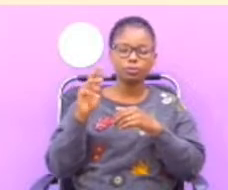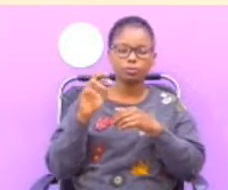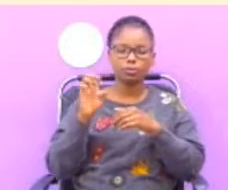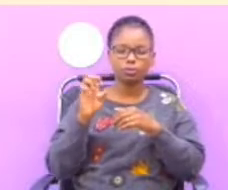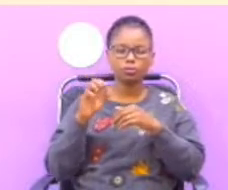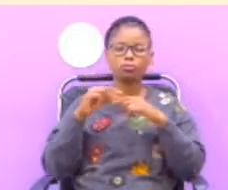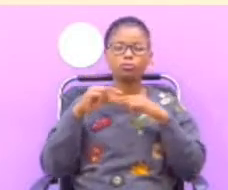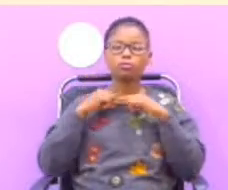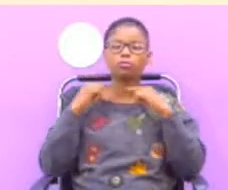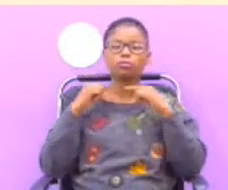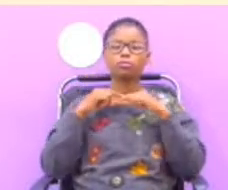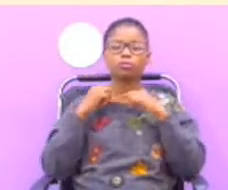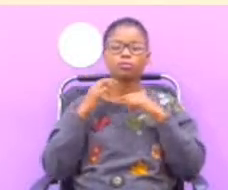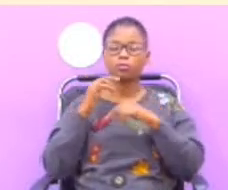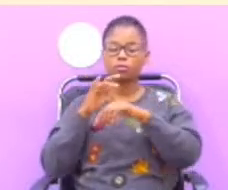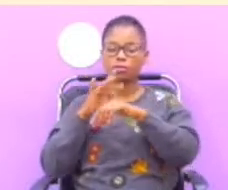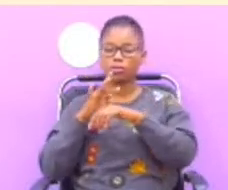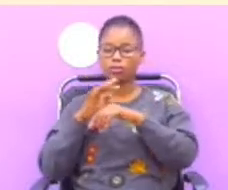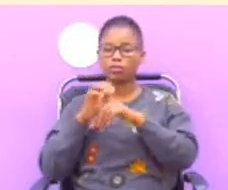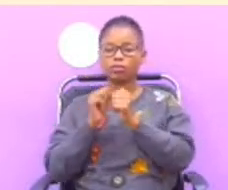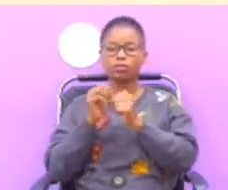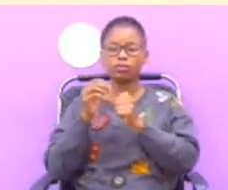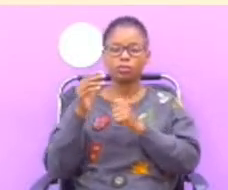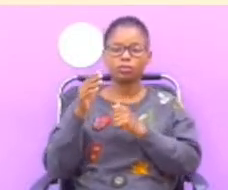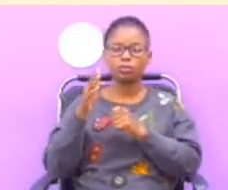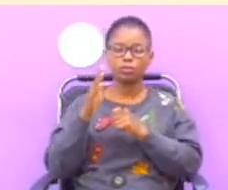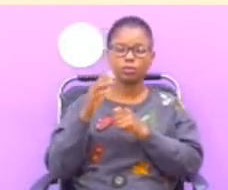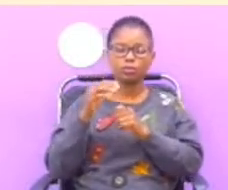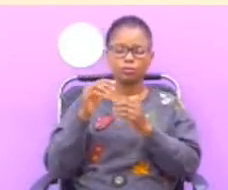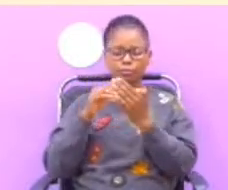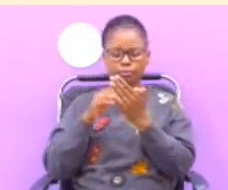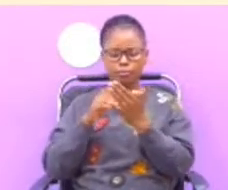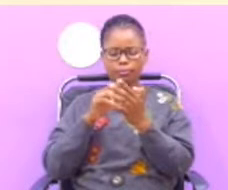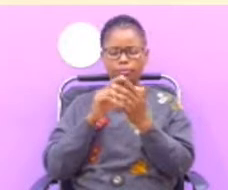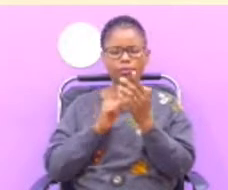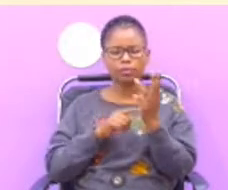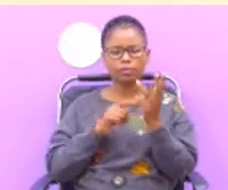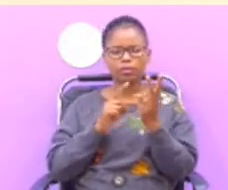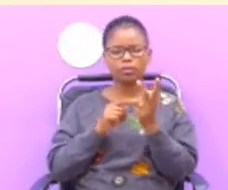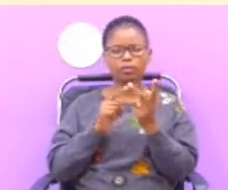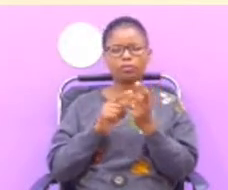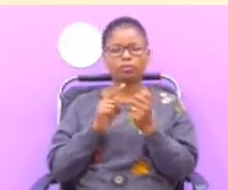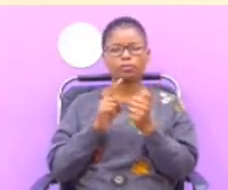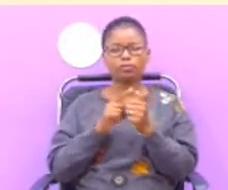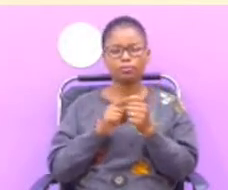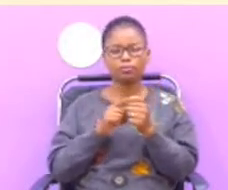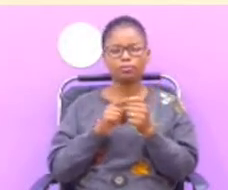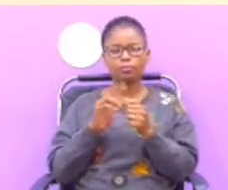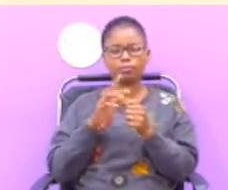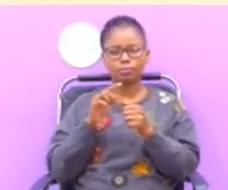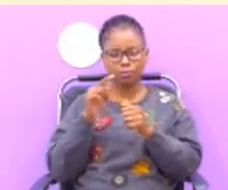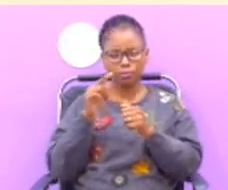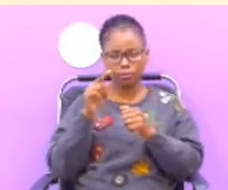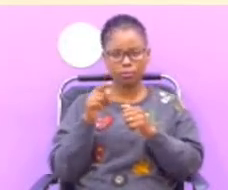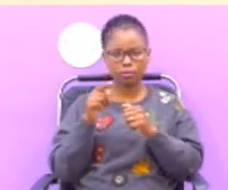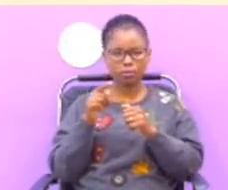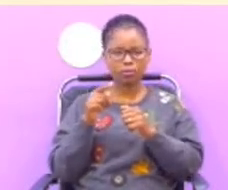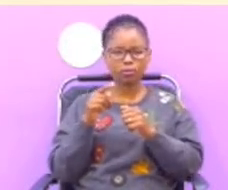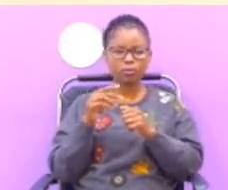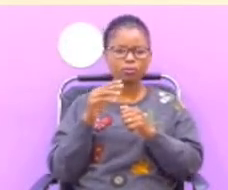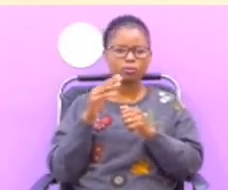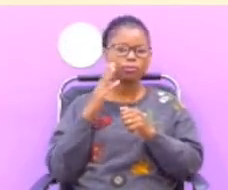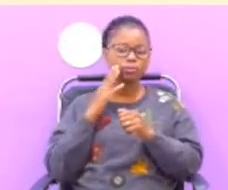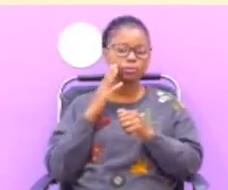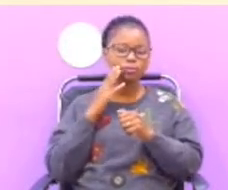Kage tuela domilone gai. Nadago umuhe kena na kena. Nagina we kama miga